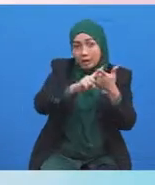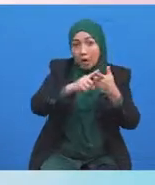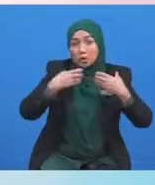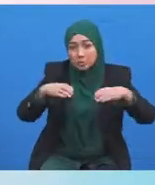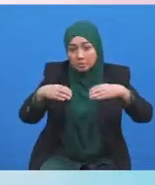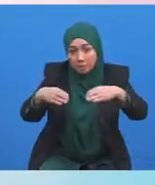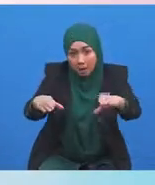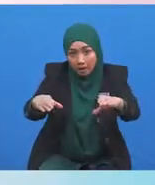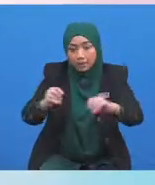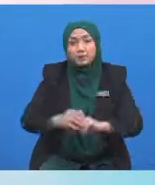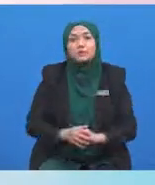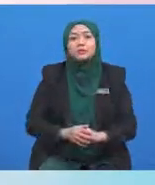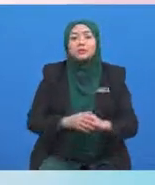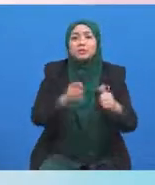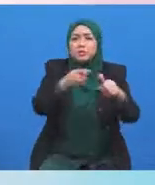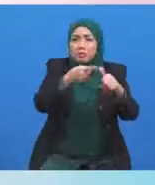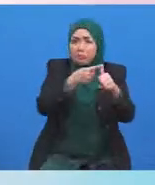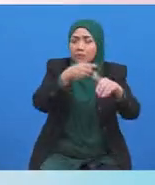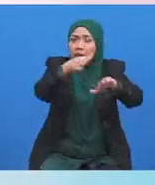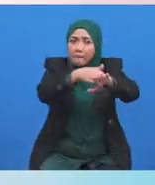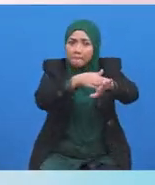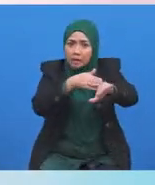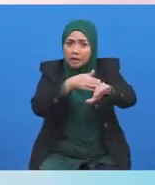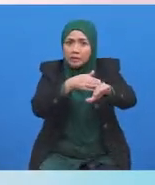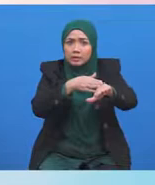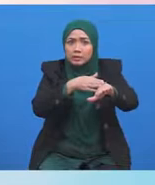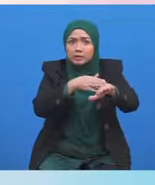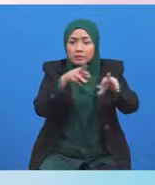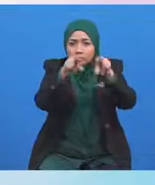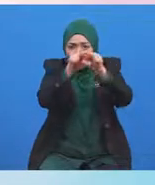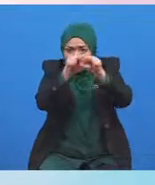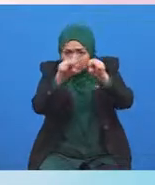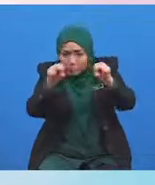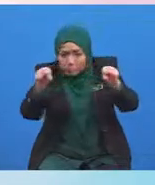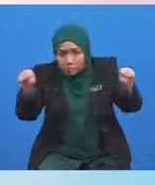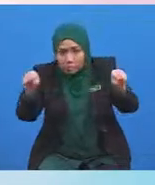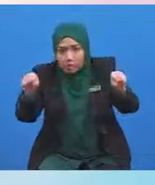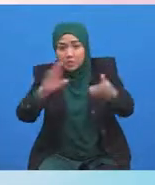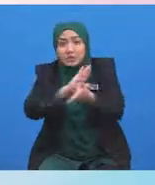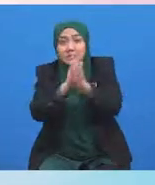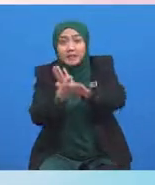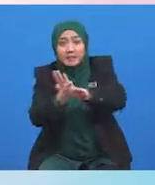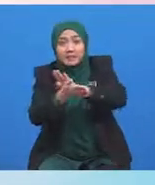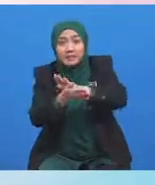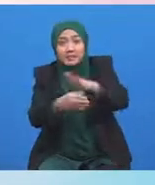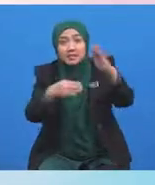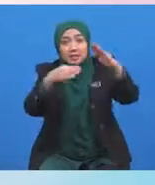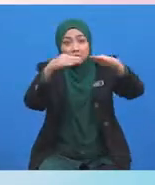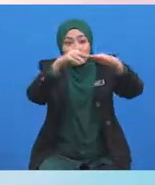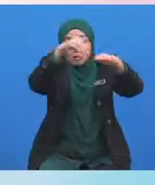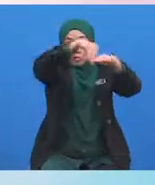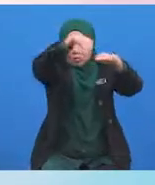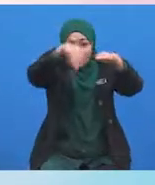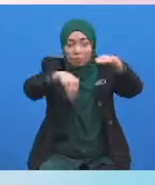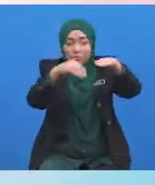perlahan ialah pergerakan bahan-bahan regolit di cerun yang berlaku secara beransur-ansur dan mengambil